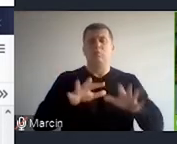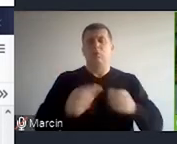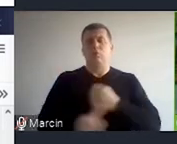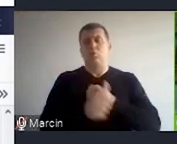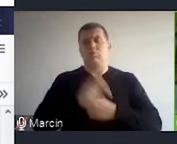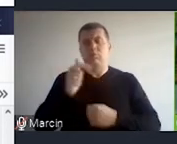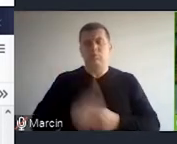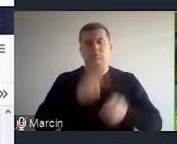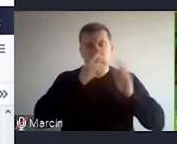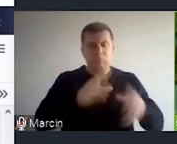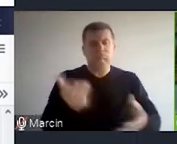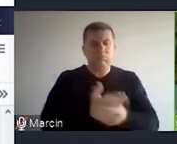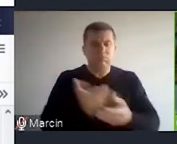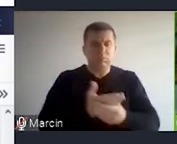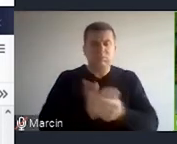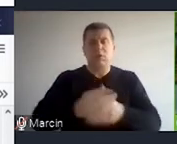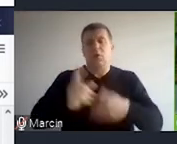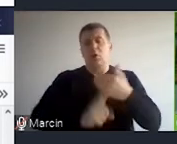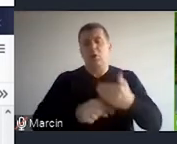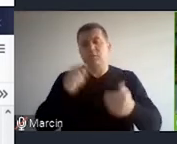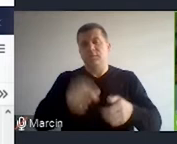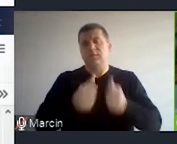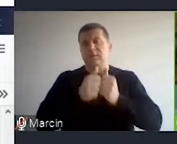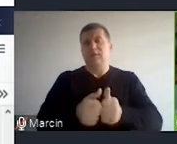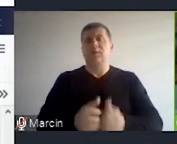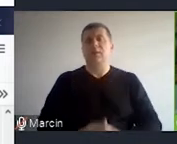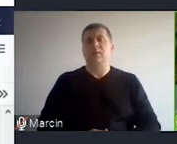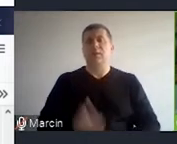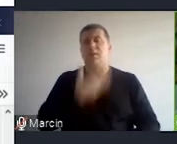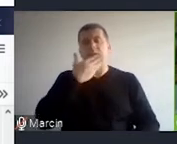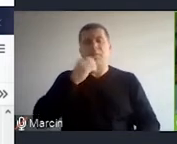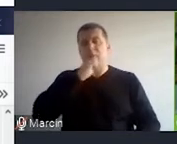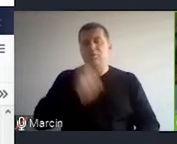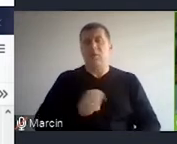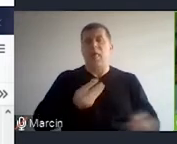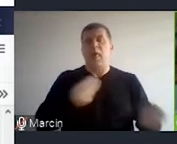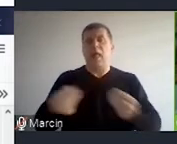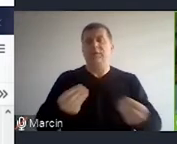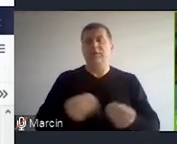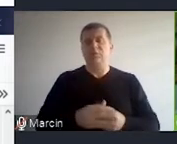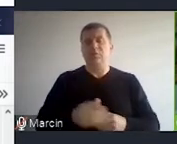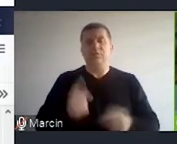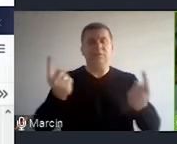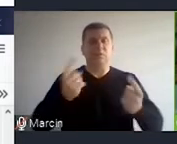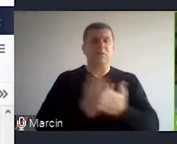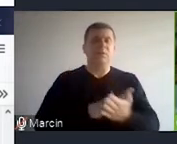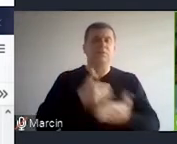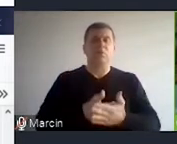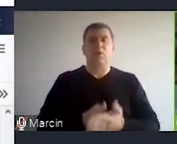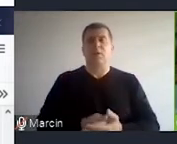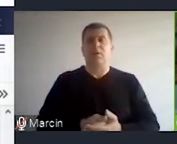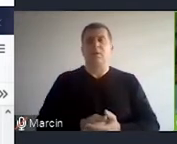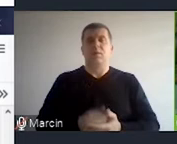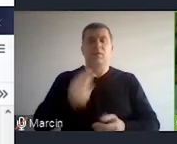muszę przedstawić, którymi muszę rozliczać to zadanie i nie mam żadnej elastyczności w sytuacji, gdy na przykład